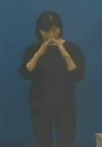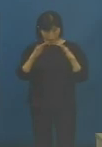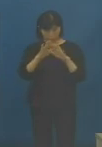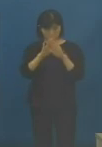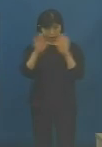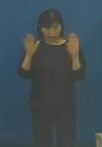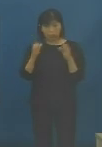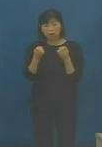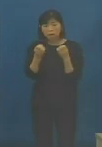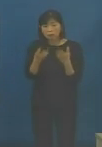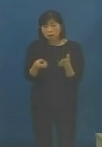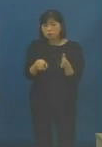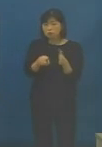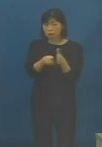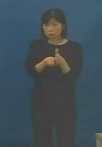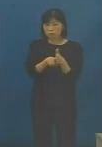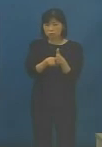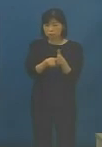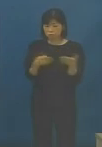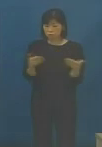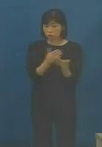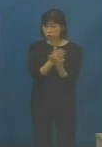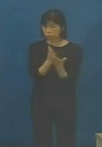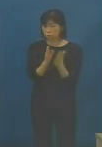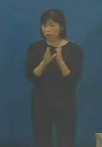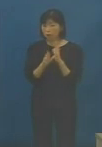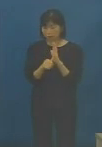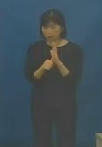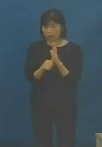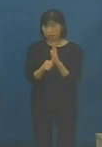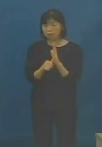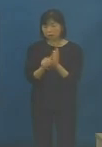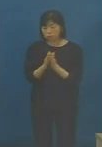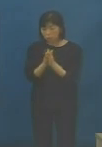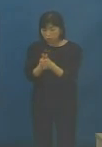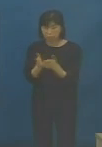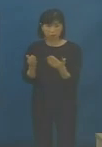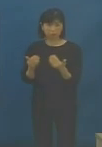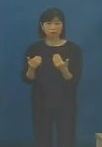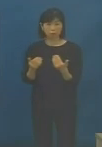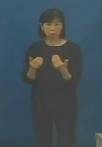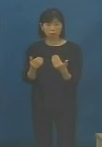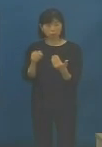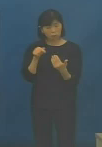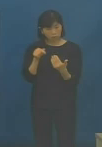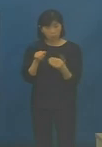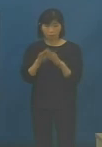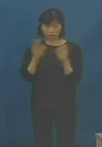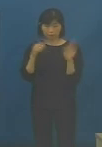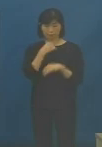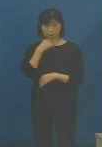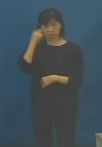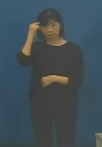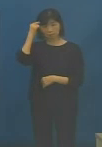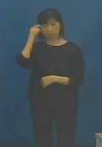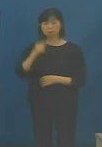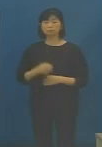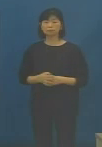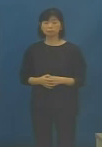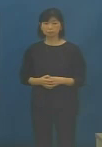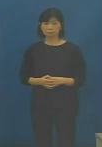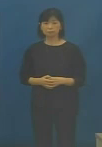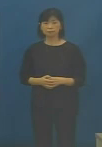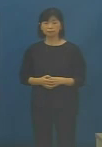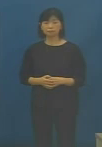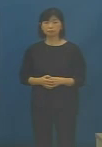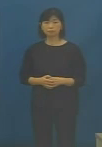に加わっていただく職種については、要請していかなきゃいけませんので、そうしたことに着手をしていきたいと思います。